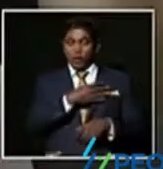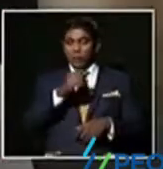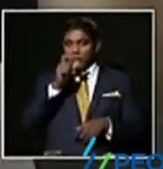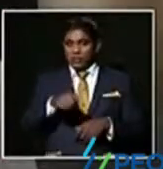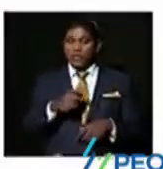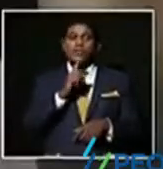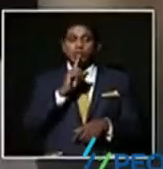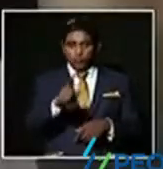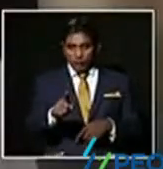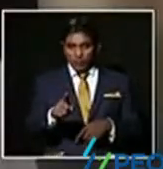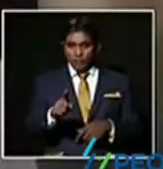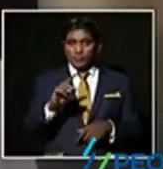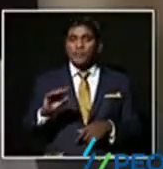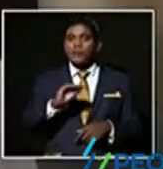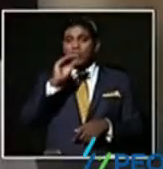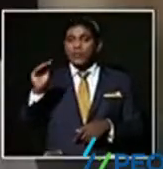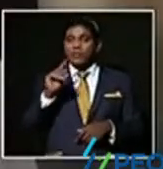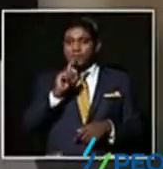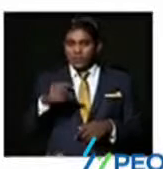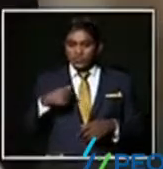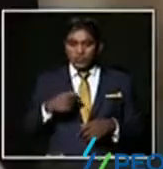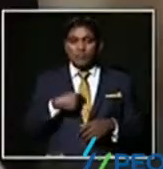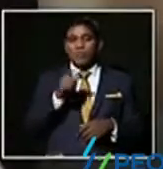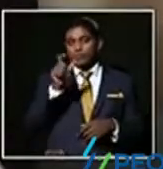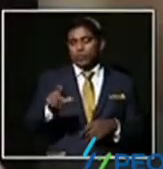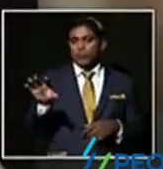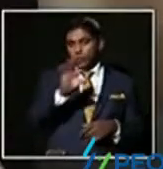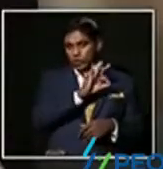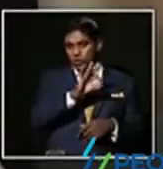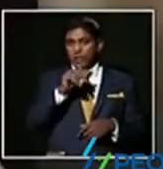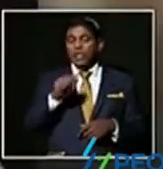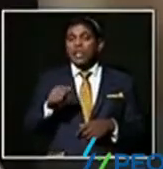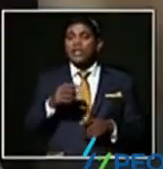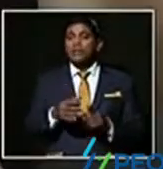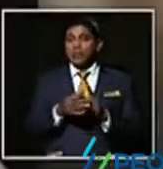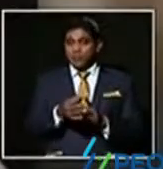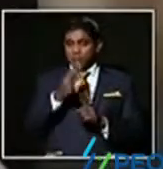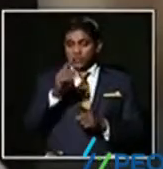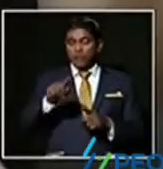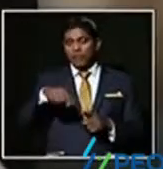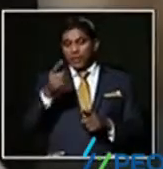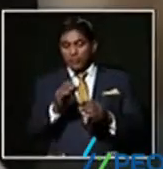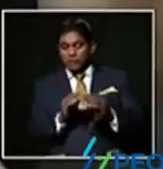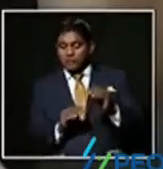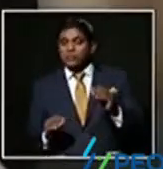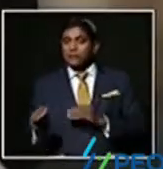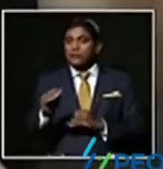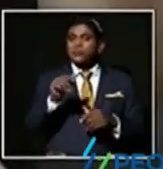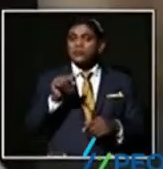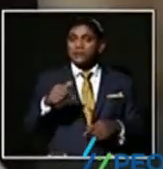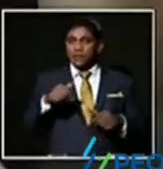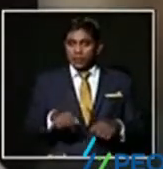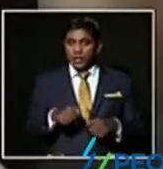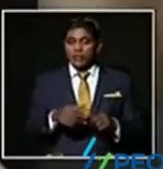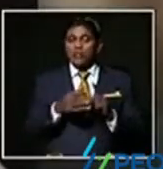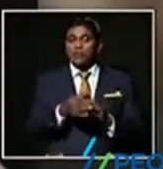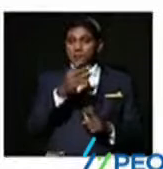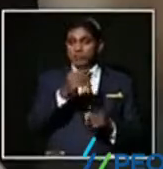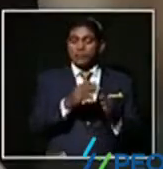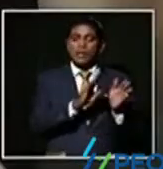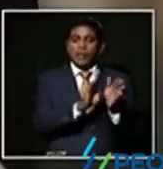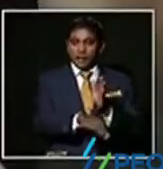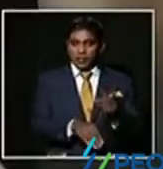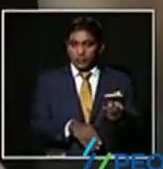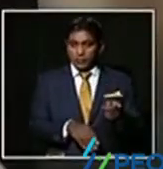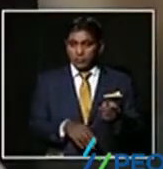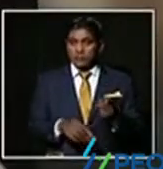කිව්වා. ඊට පස්සේ තමයි මහුව පත් වුනේ. දැනින්න ජනාධිපති වෙනත් උපක්‍රමයක් පාවිච්චි කරනවා දැනින්න සභාපතිව ඉවත් කරන්න.